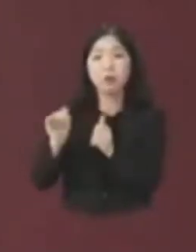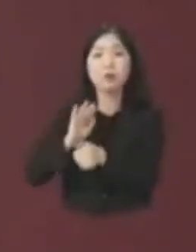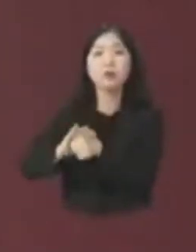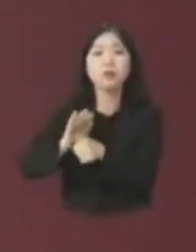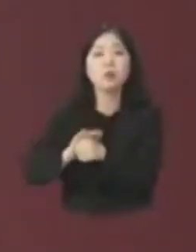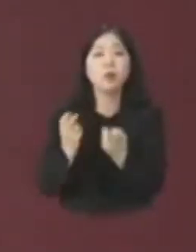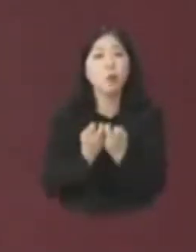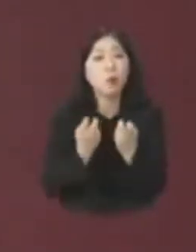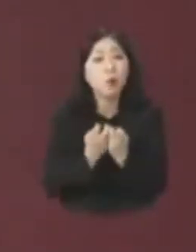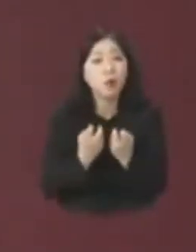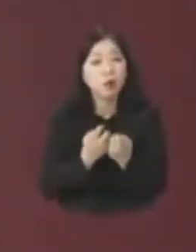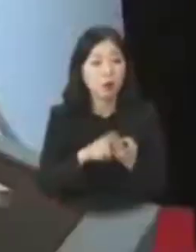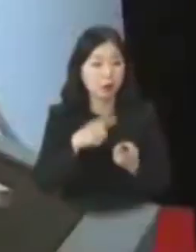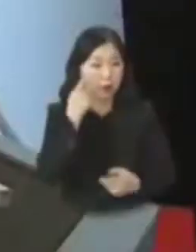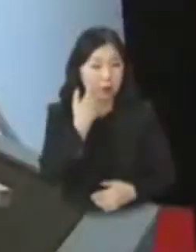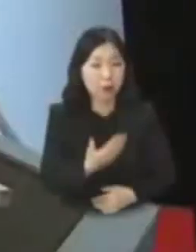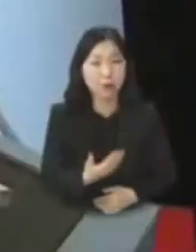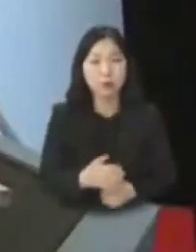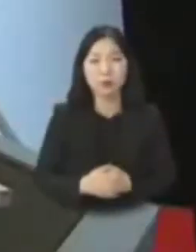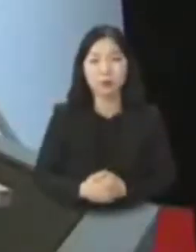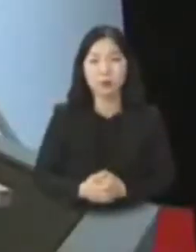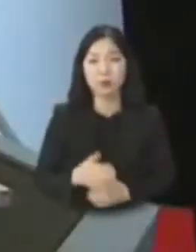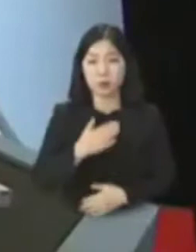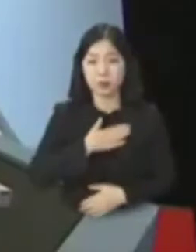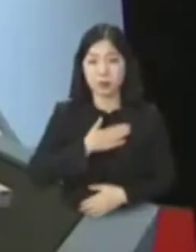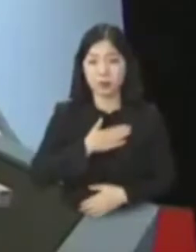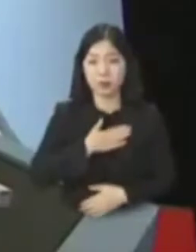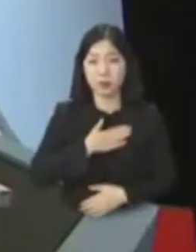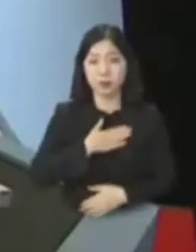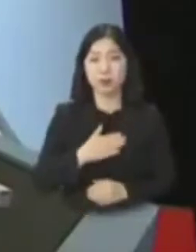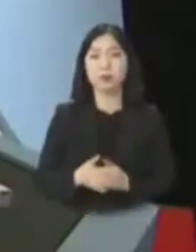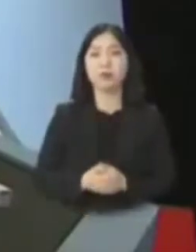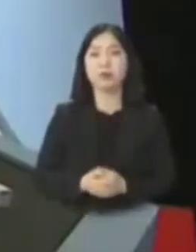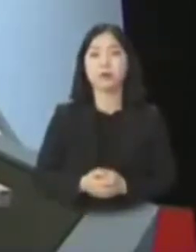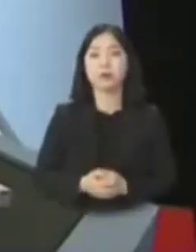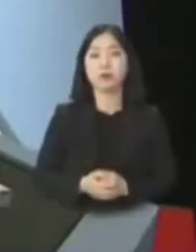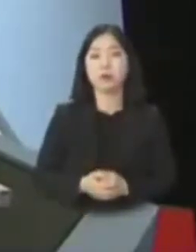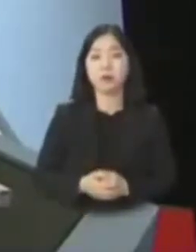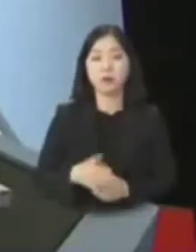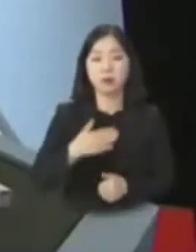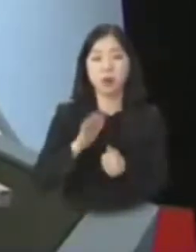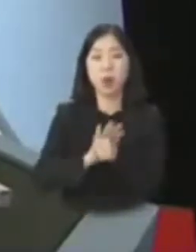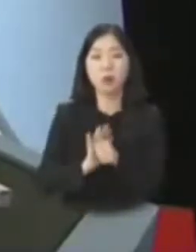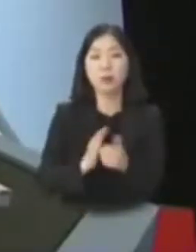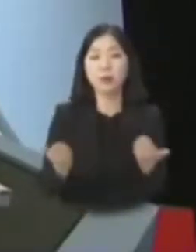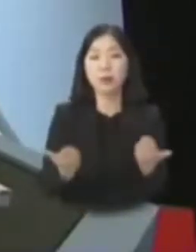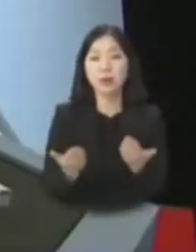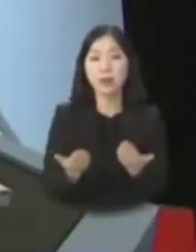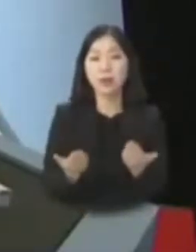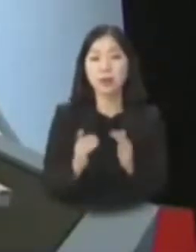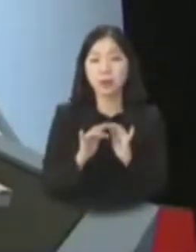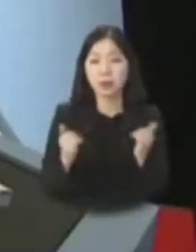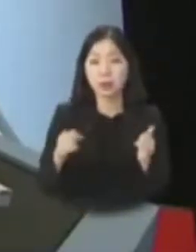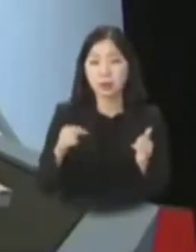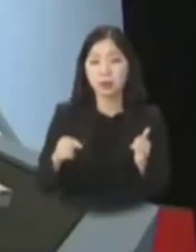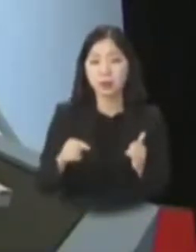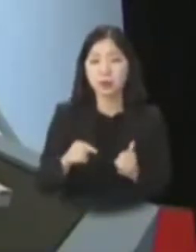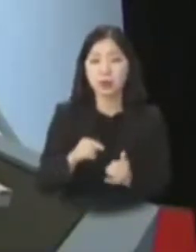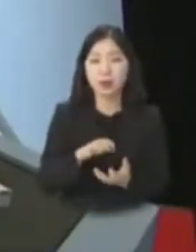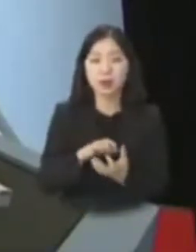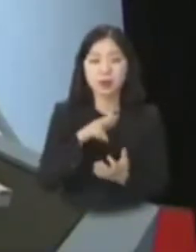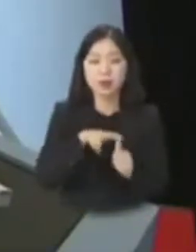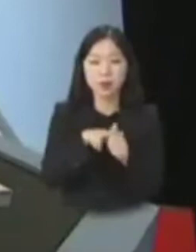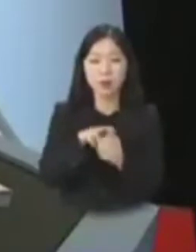수 있는 대책을 여쭤봤습니다. 그래서 저는 이렇게 생각했습니다. 지금 서비스 산업 종사자들이 그 데이터에